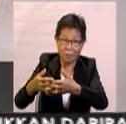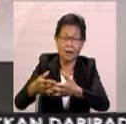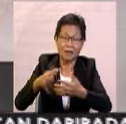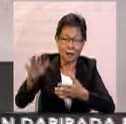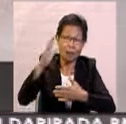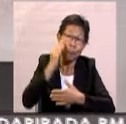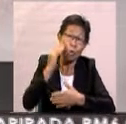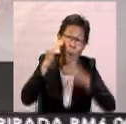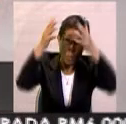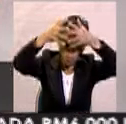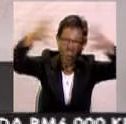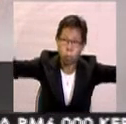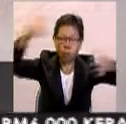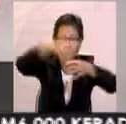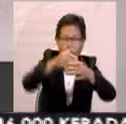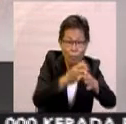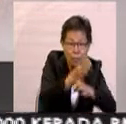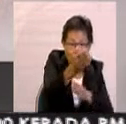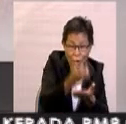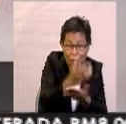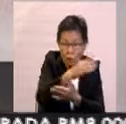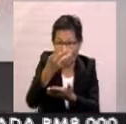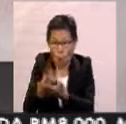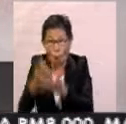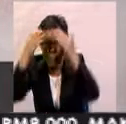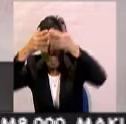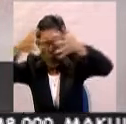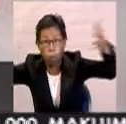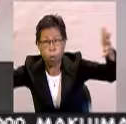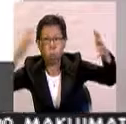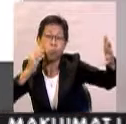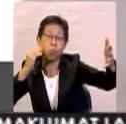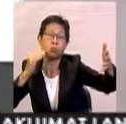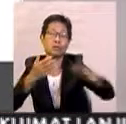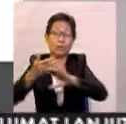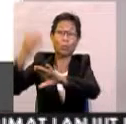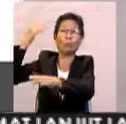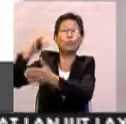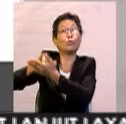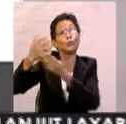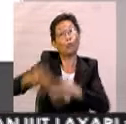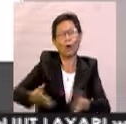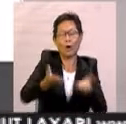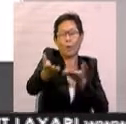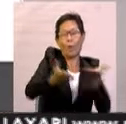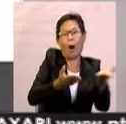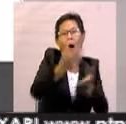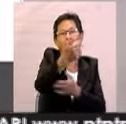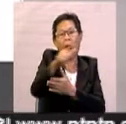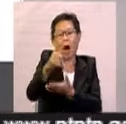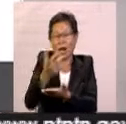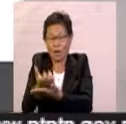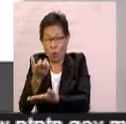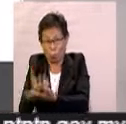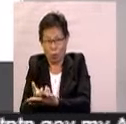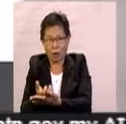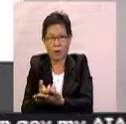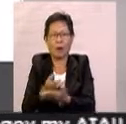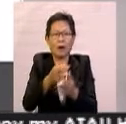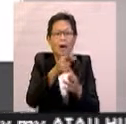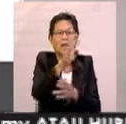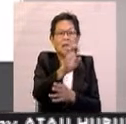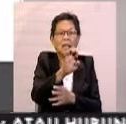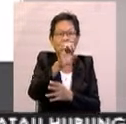Beliau berpengalaman luas dalam bidang ekonomi dan kewangan. Sebelum ini, Datuk Nik Azman pernah berkhidmat di Kementerian Hal Ehwal Ekonomi, Unit